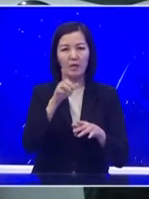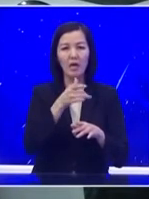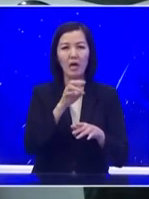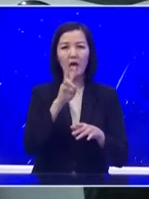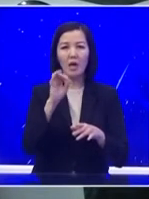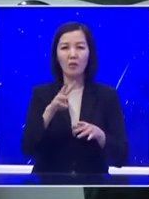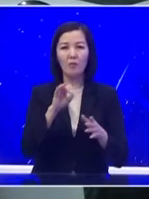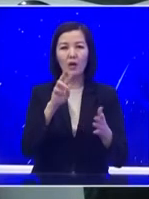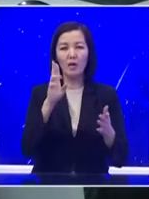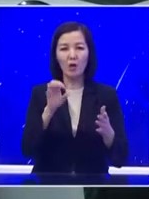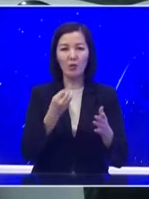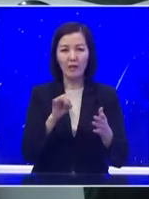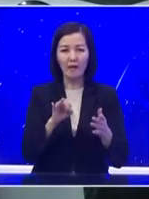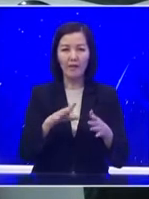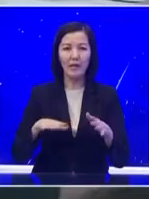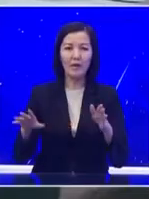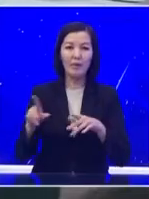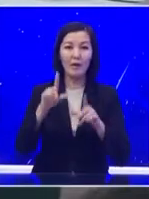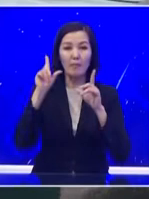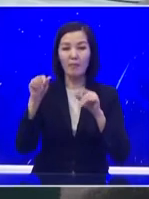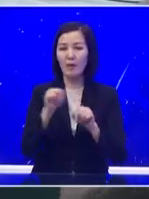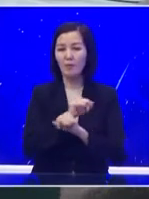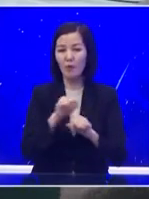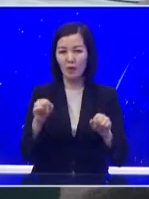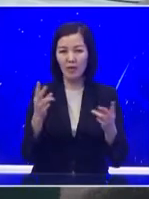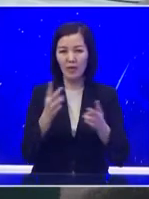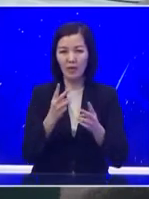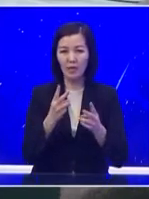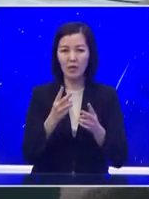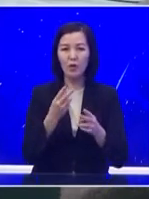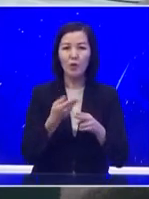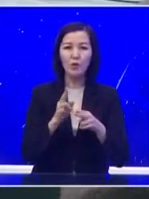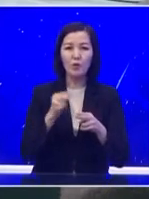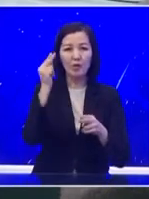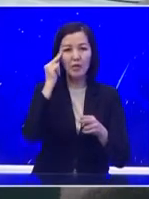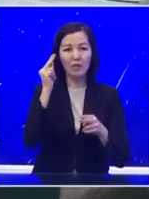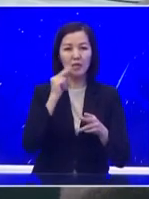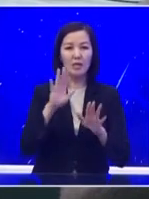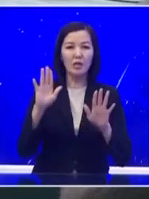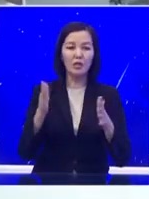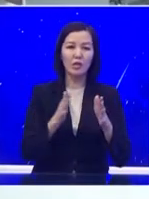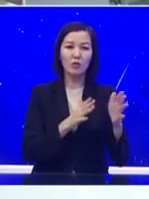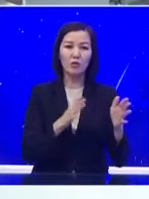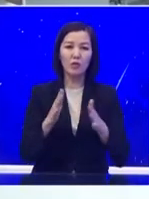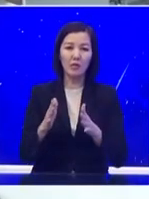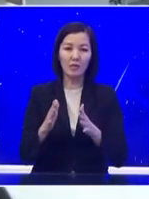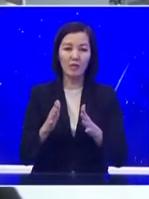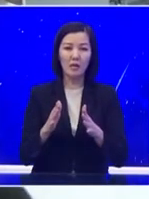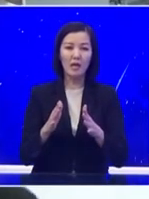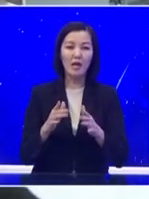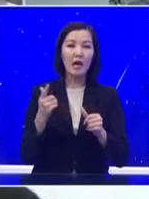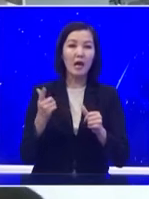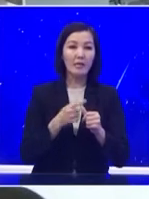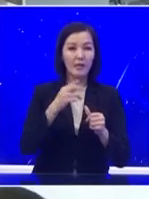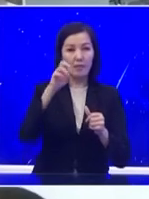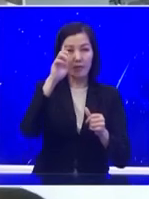Гонконг, Макао, Тайвань аймағына бармауға кеңес береді. Себебі Қытайдағы жағдай тұрақтандырылғанымен